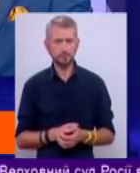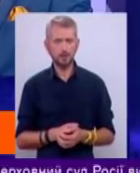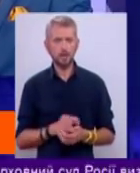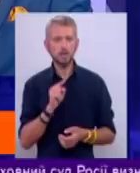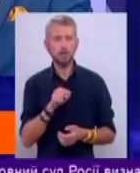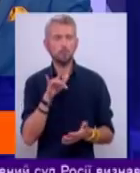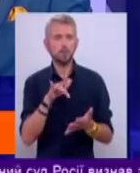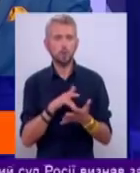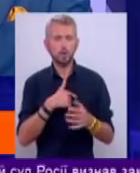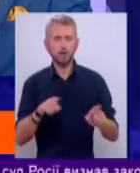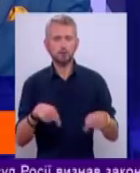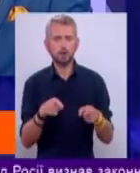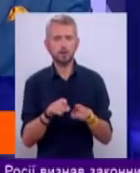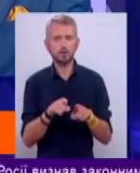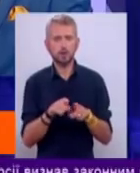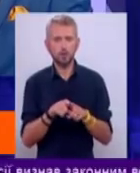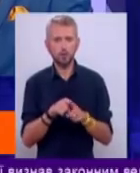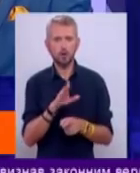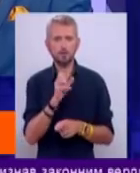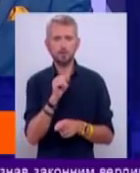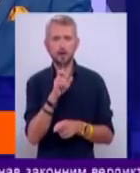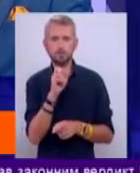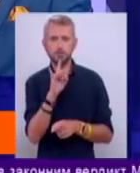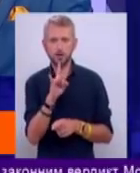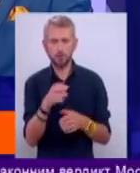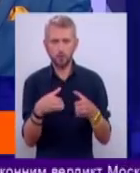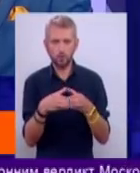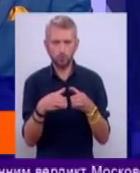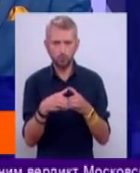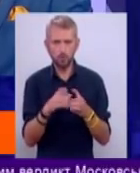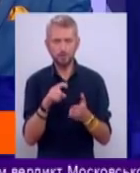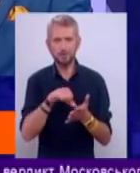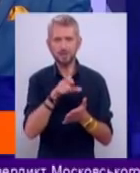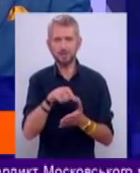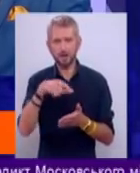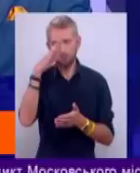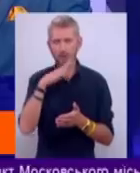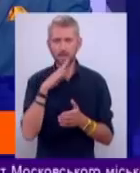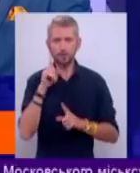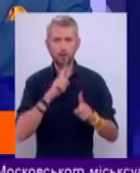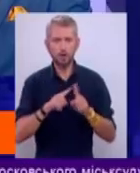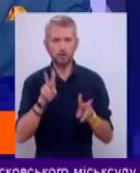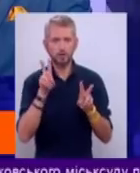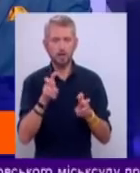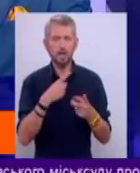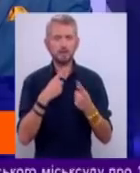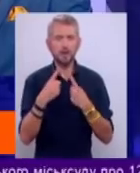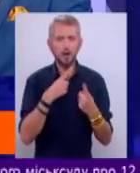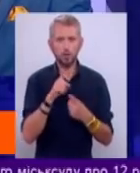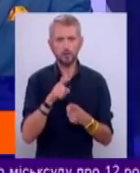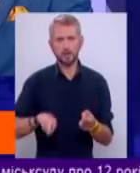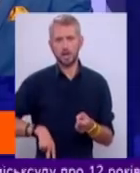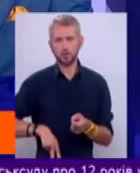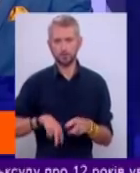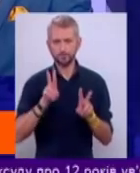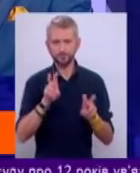метою я створила таку собі вайбер-групу із представниками батьківської ради, назвала «Діалог з директором».